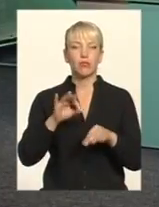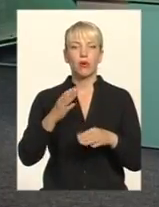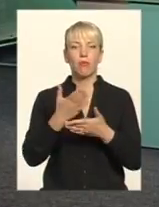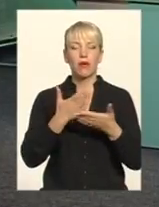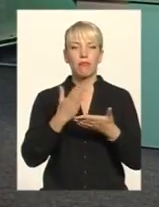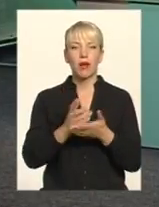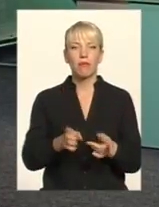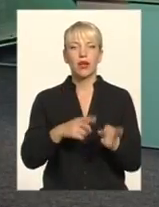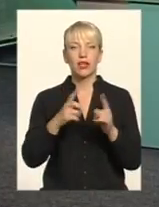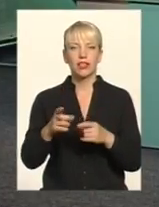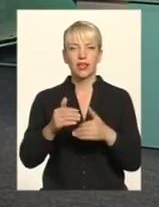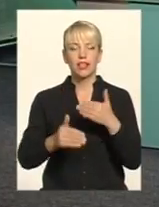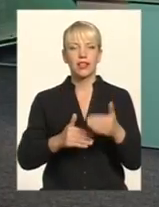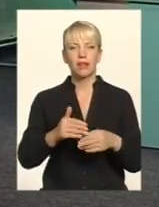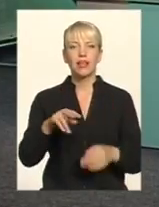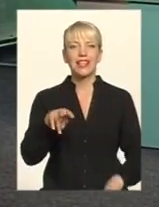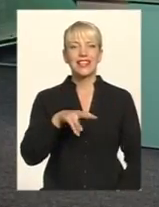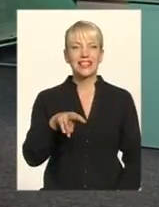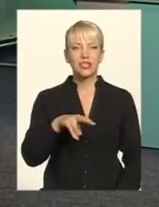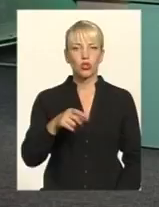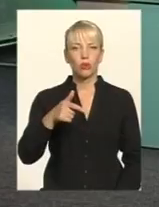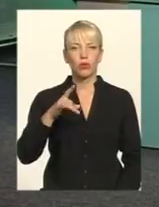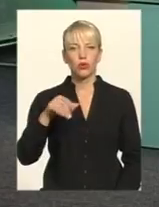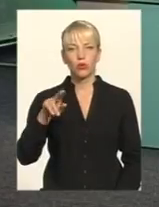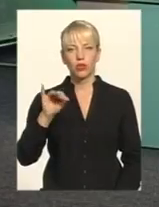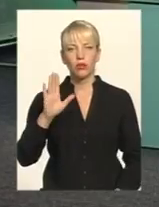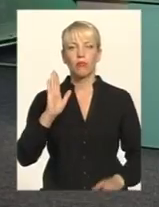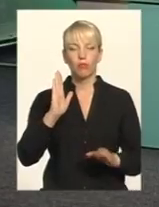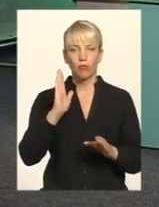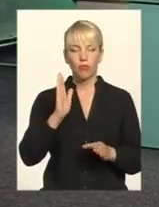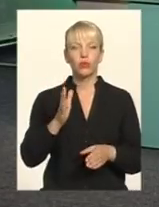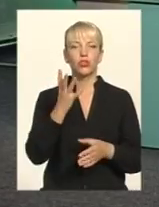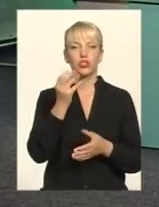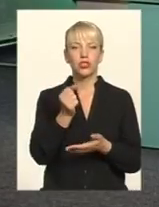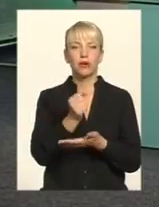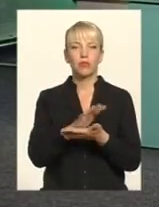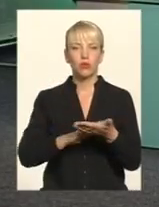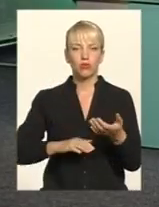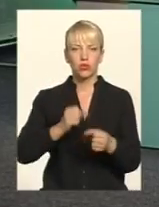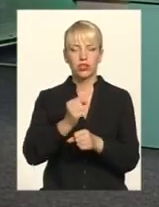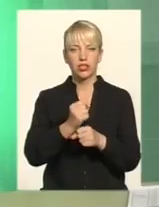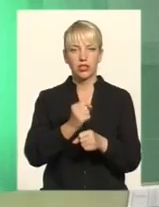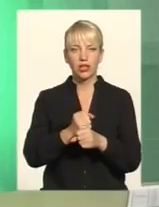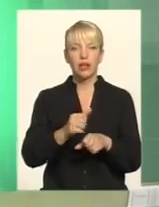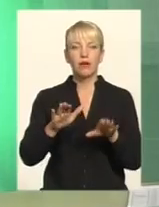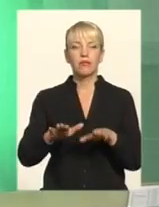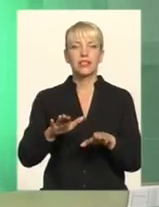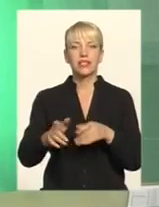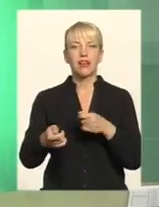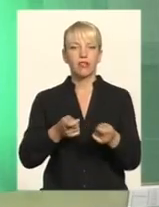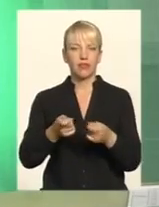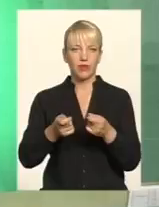Листопад і грудень будуть діяти ті самі органи місцевого самоврядування, які вже діють, які вже обрані. Місцеві громади